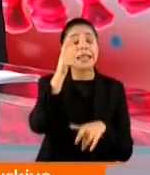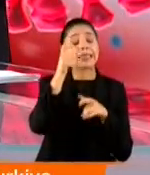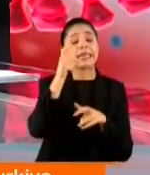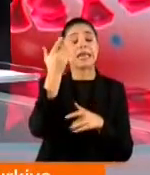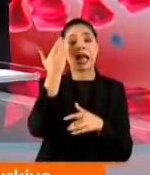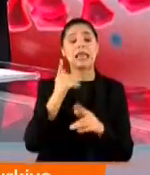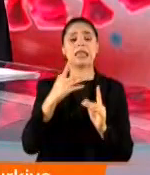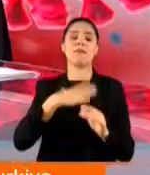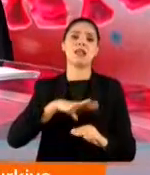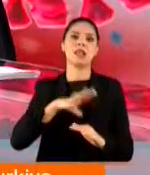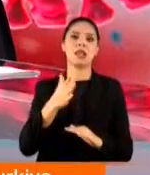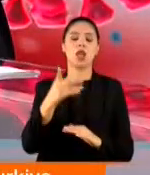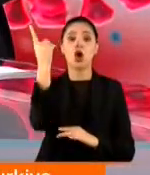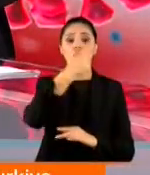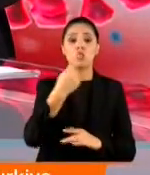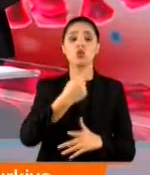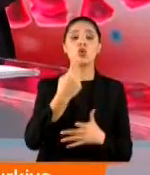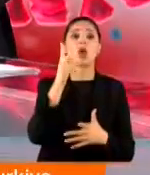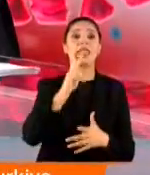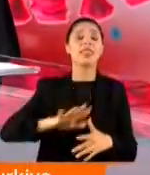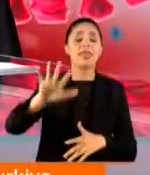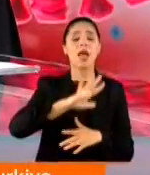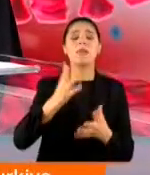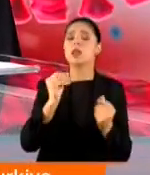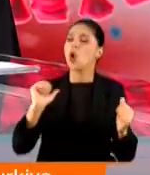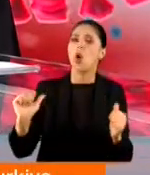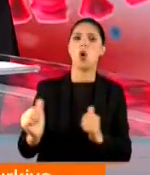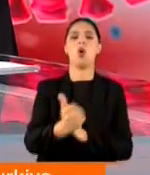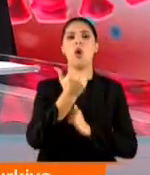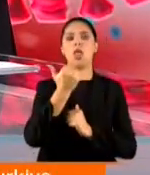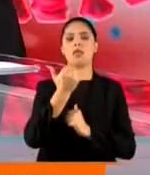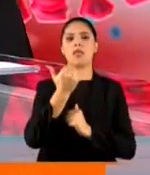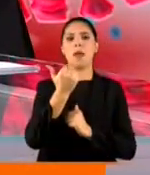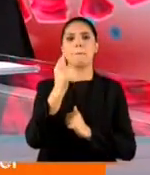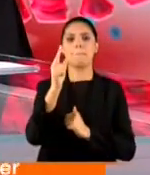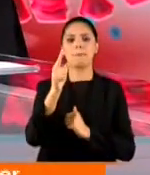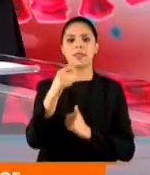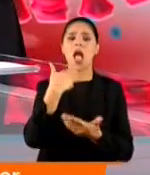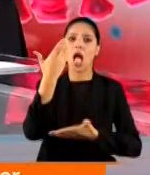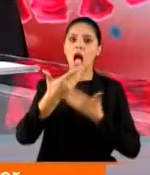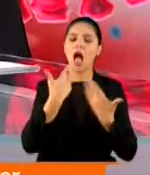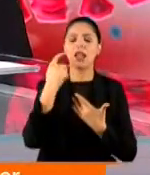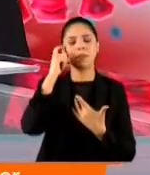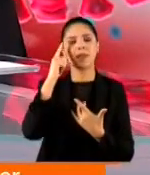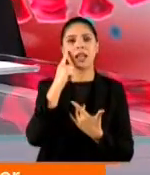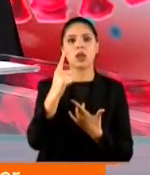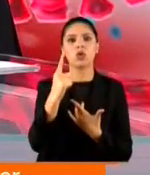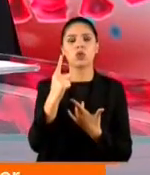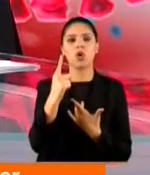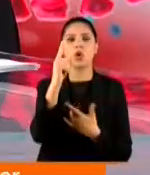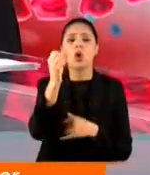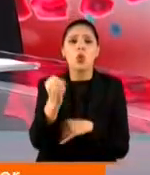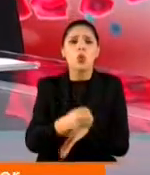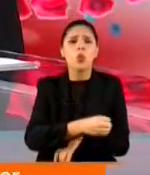dinleyin. Çünkü hijyenin ne kadar önemli olduğu ortada. Bir kez daha ortaya çıktı anlatacağım bilgiyle. Ürkütücü bir